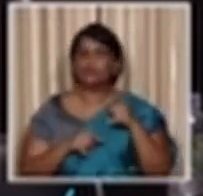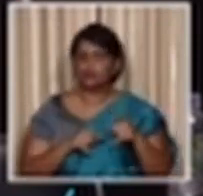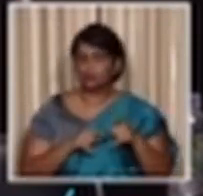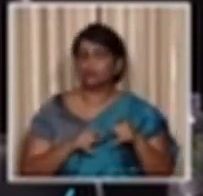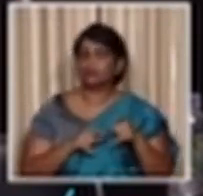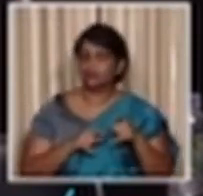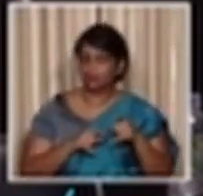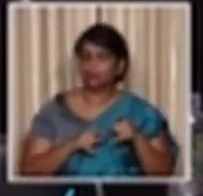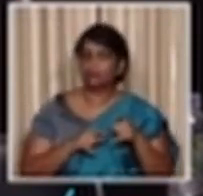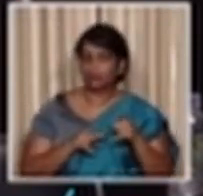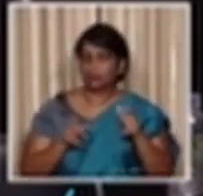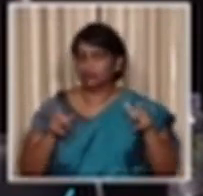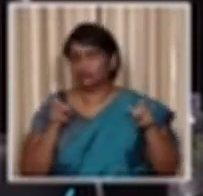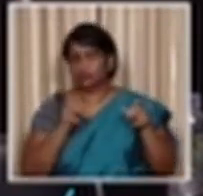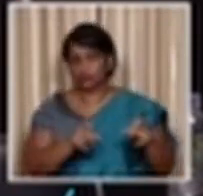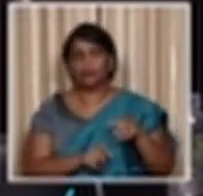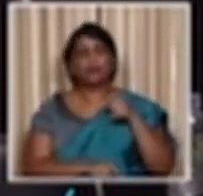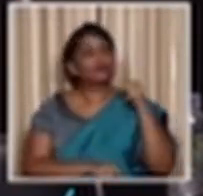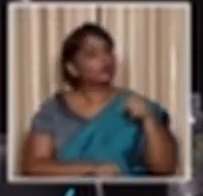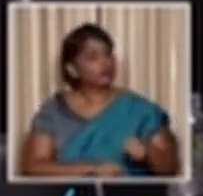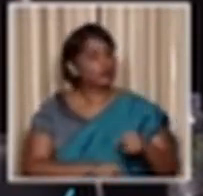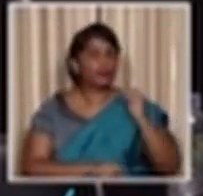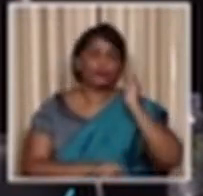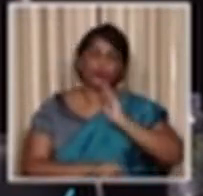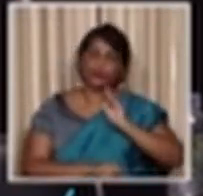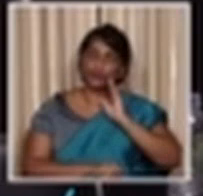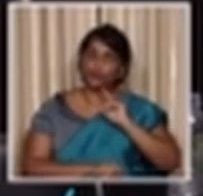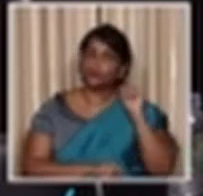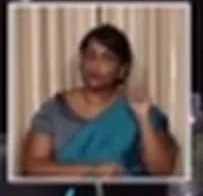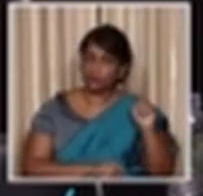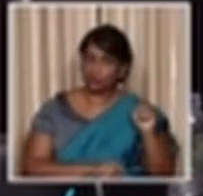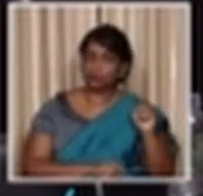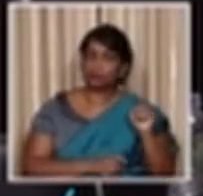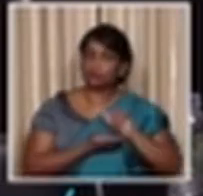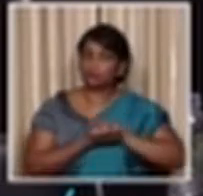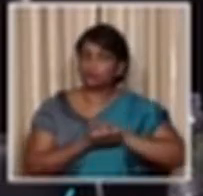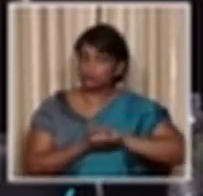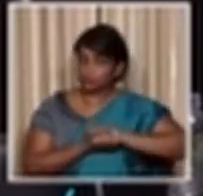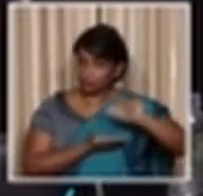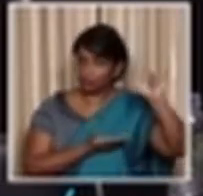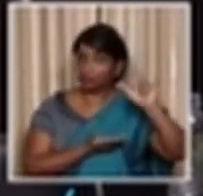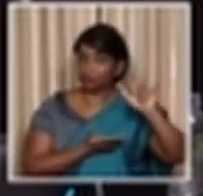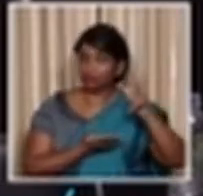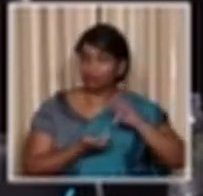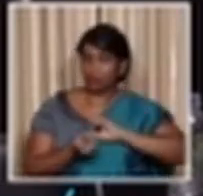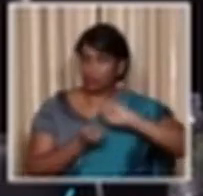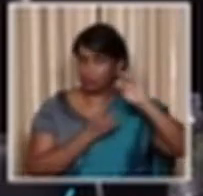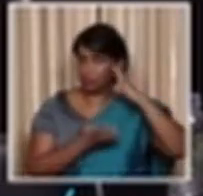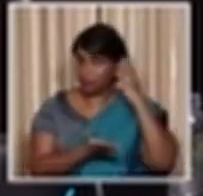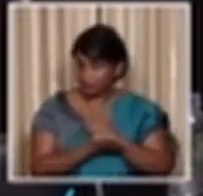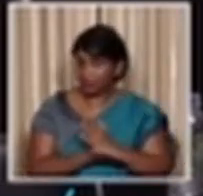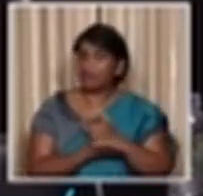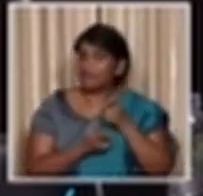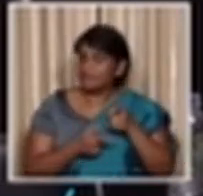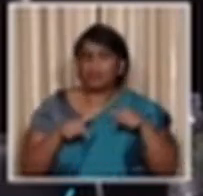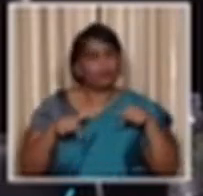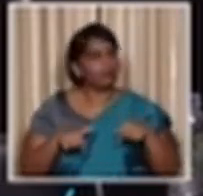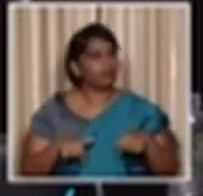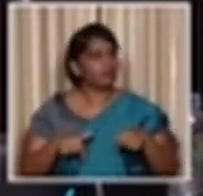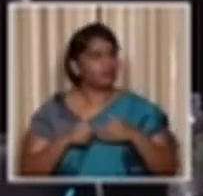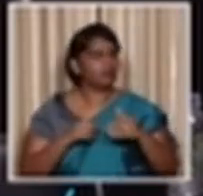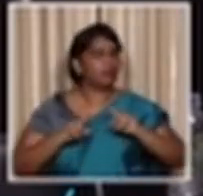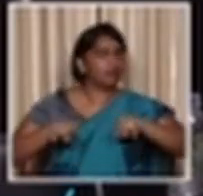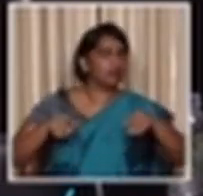සීමාව පනවනවා. එතකොට දැන් පිටරට යවන එක දැන් නැවතිලා තියෙනවා නම් දැනට වෙන